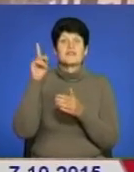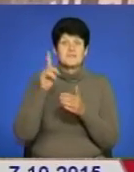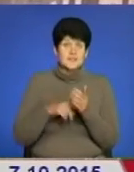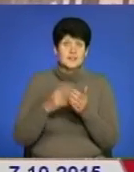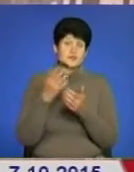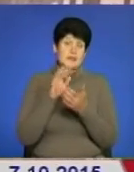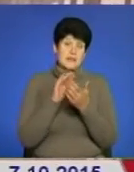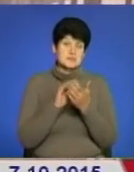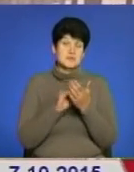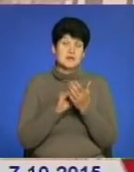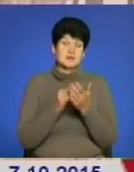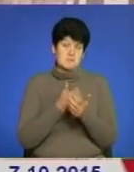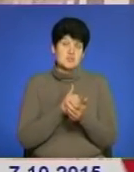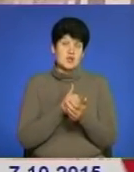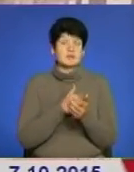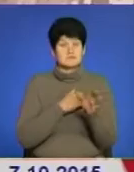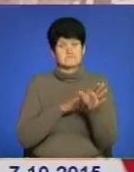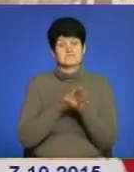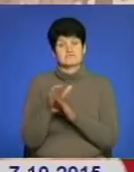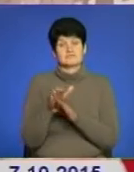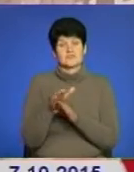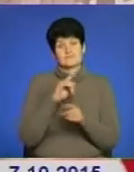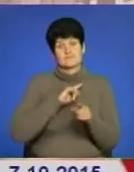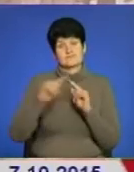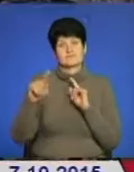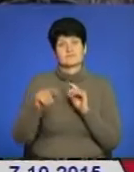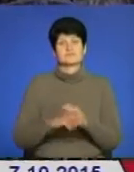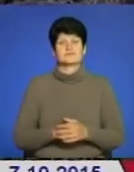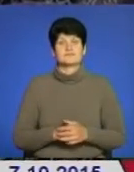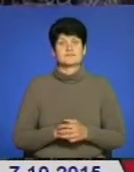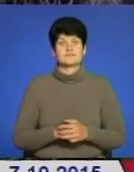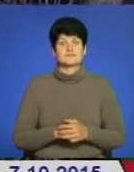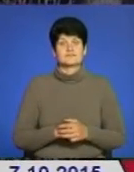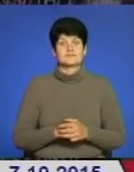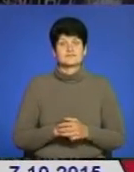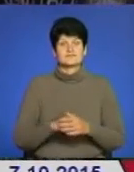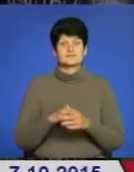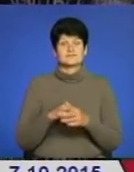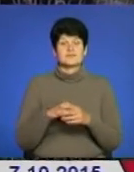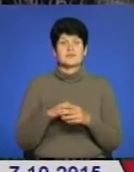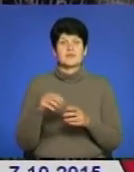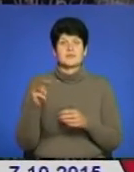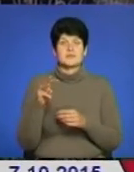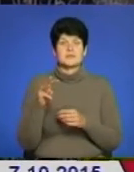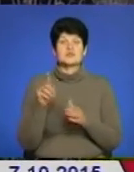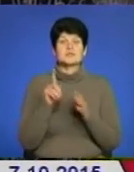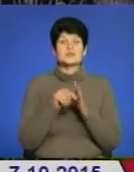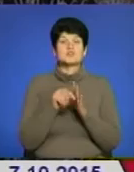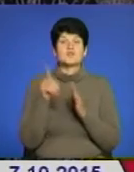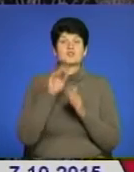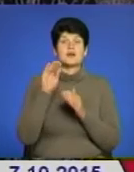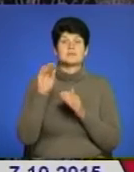якщо написати своє бажання, воно і справді здійсниться швидше. Марсель плюс Юліана. Що означає ваш